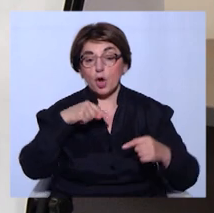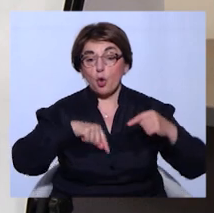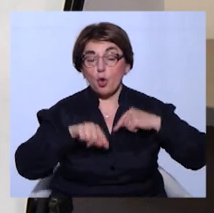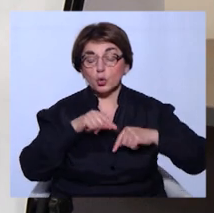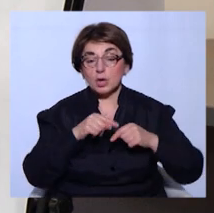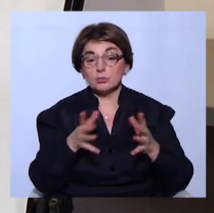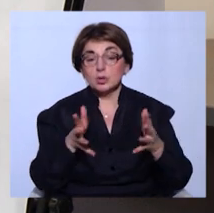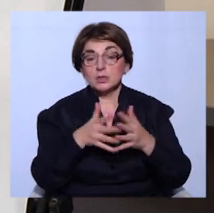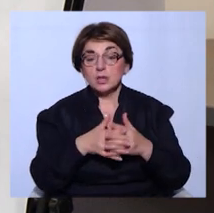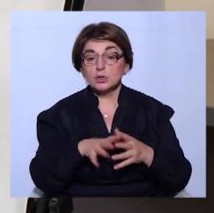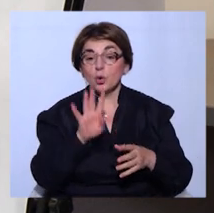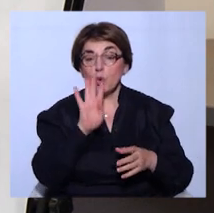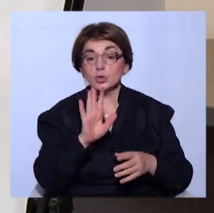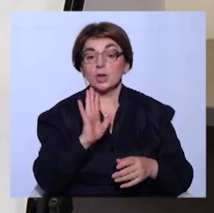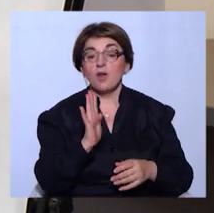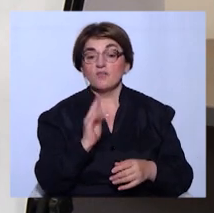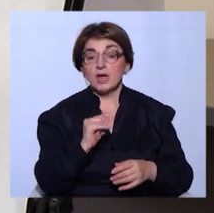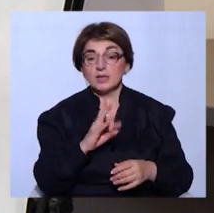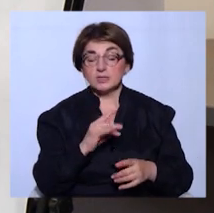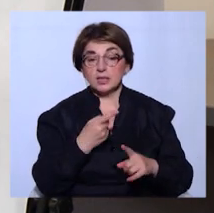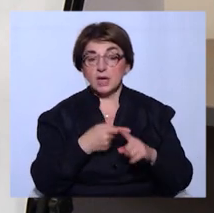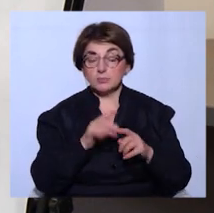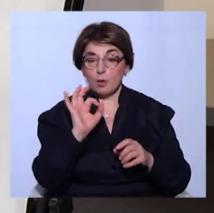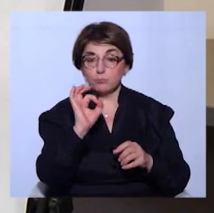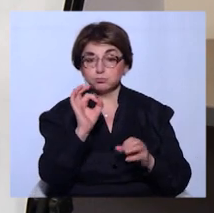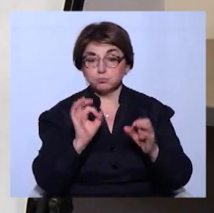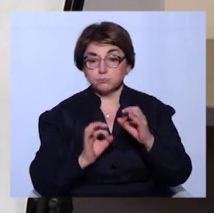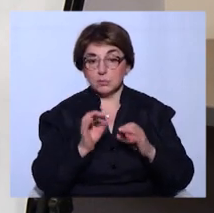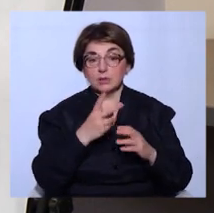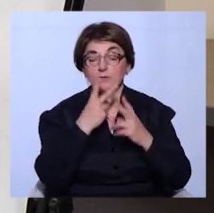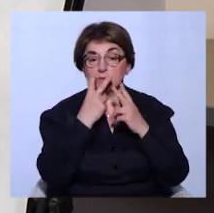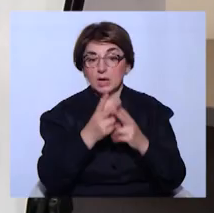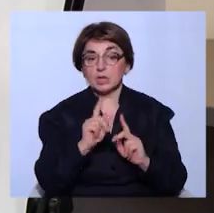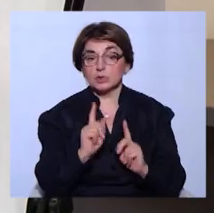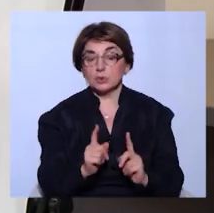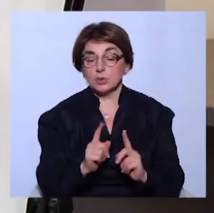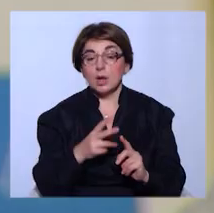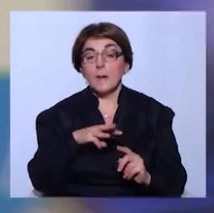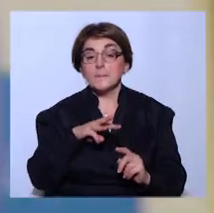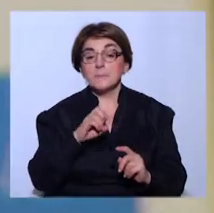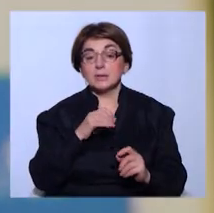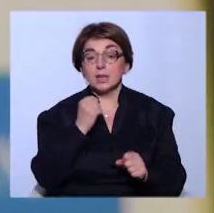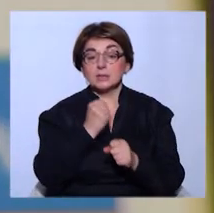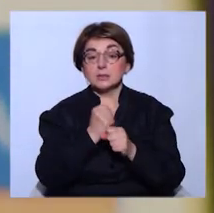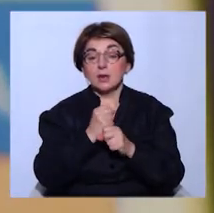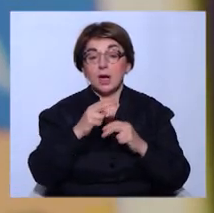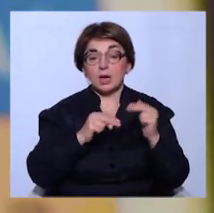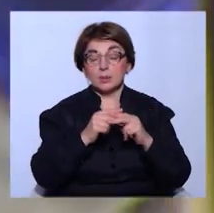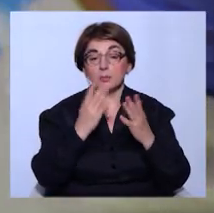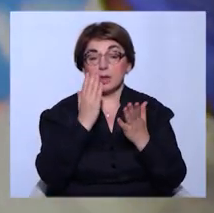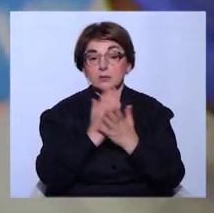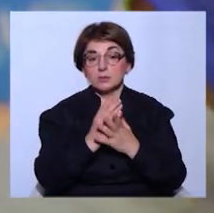4 ვალენტიანია. ანუ ბურთულღეროვანი მოდელითაც დავინახოთ მეთანის აღნაგობა. მას აქვს